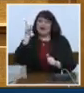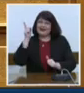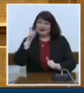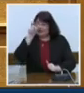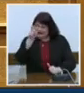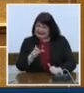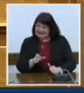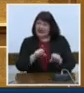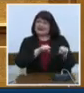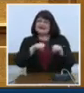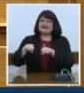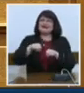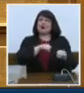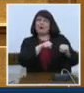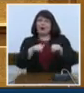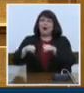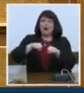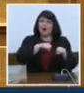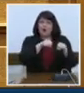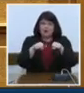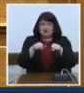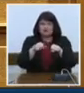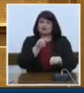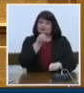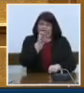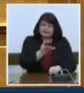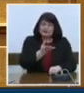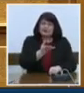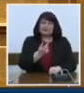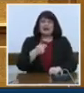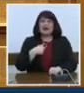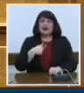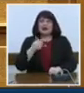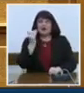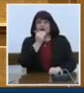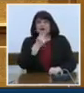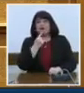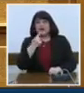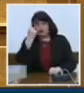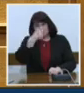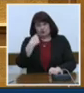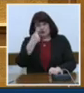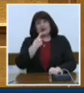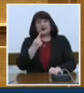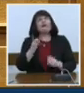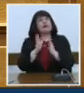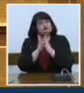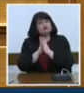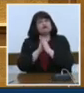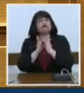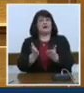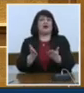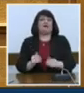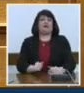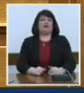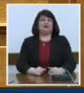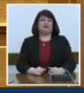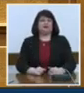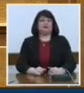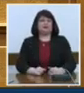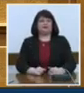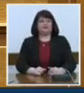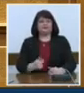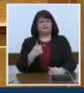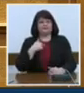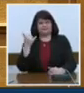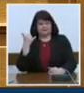Ήταν μια πρωτοβουλία την οποία χαιρέτησα αμέσως, προσωπικά. Μάλιστα, επικοινώνησα με τη